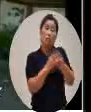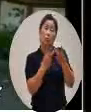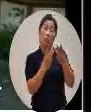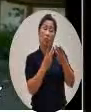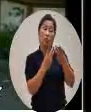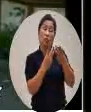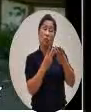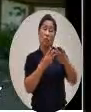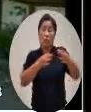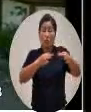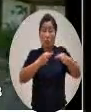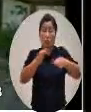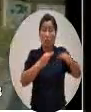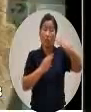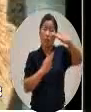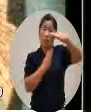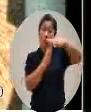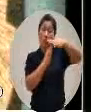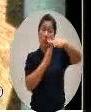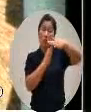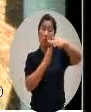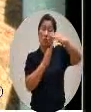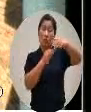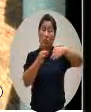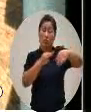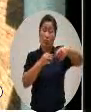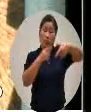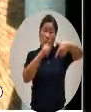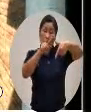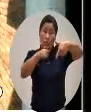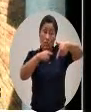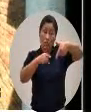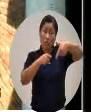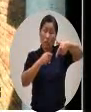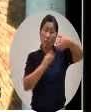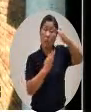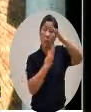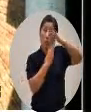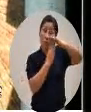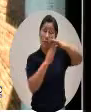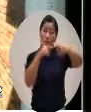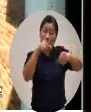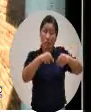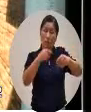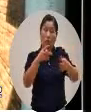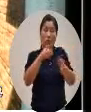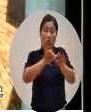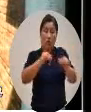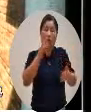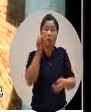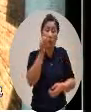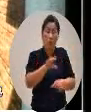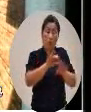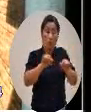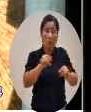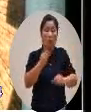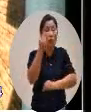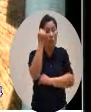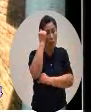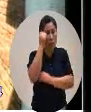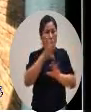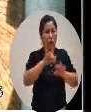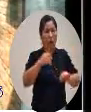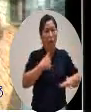斬門一斬門一斬去這筆鋼我們哪會這樣鋼靠來